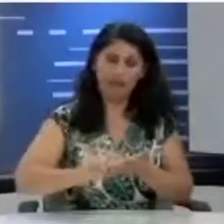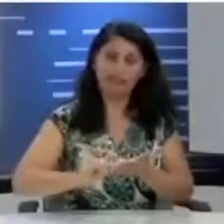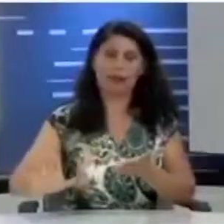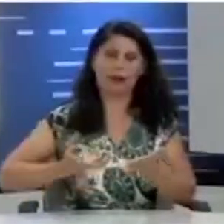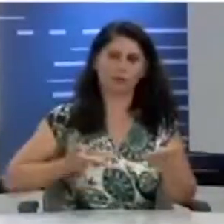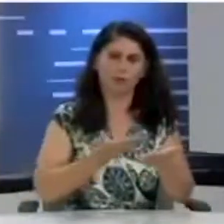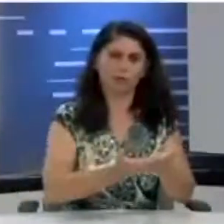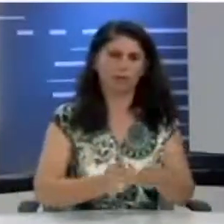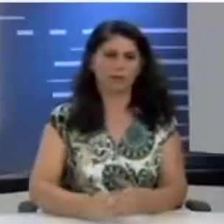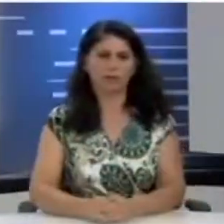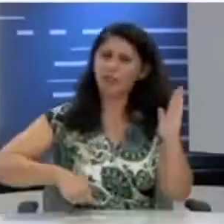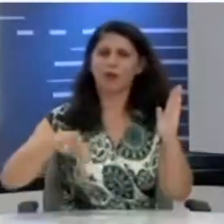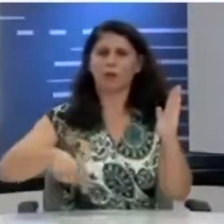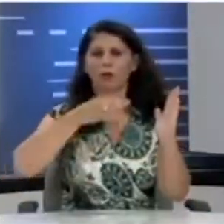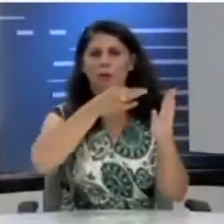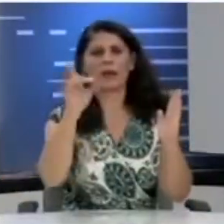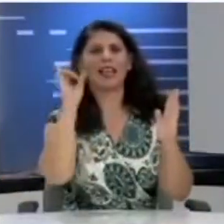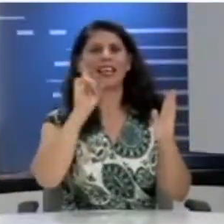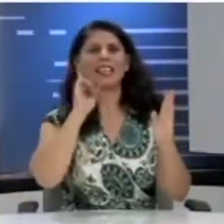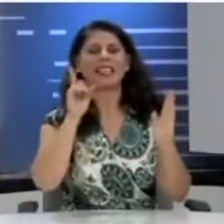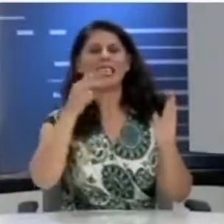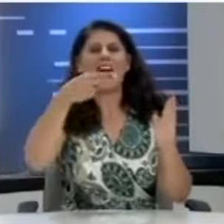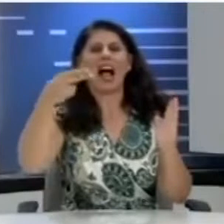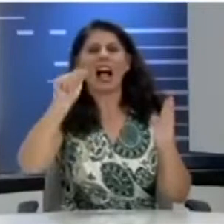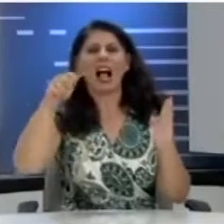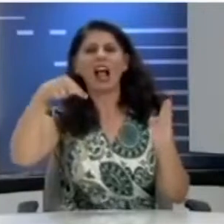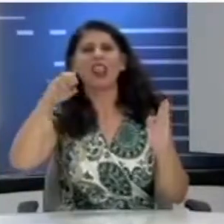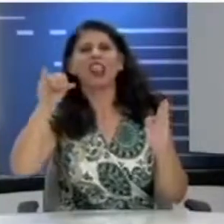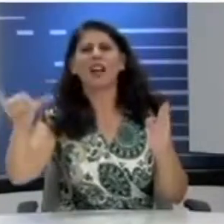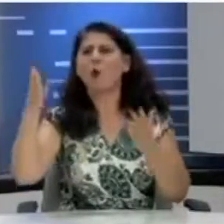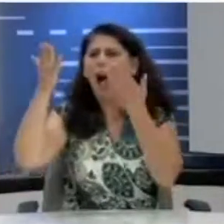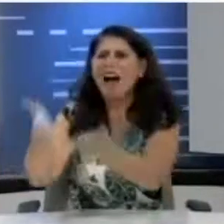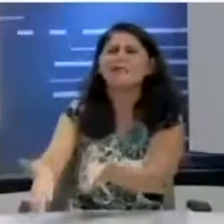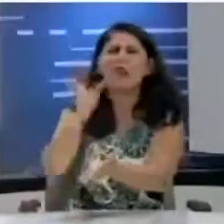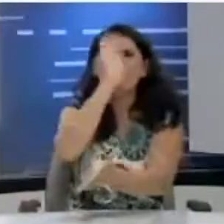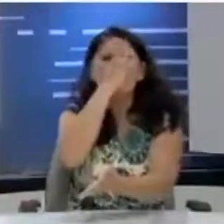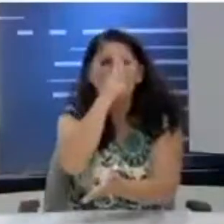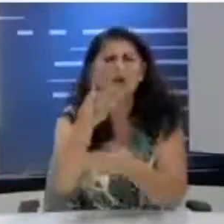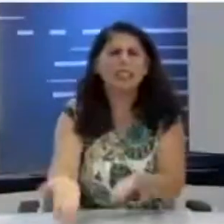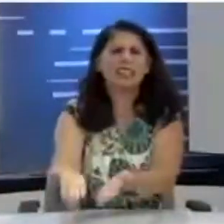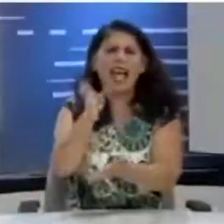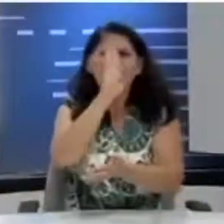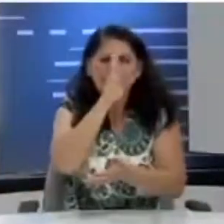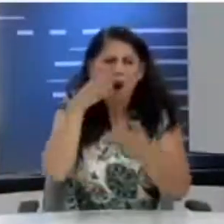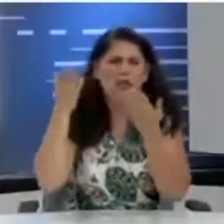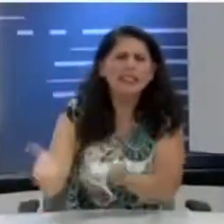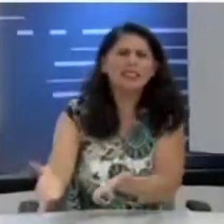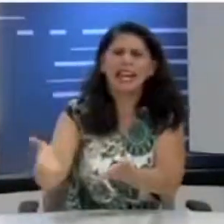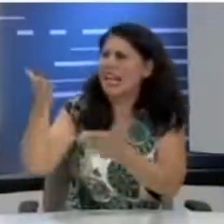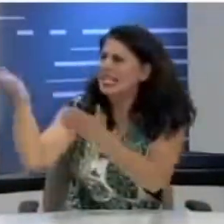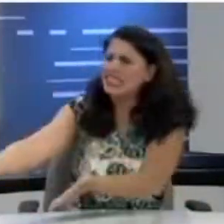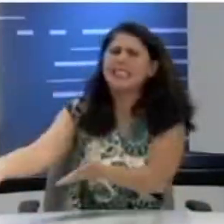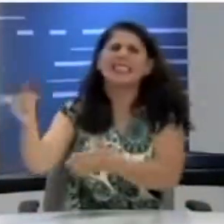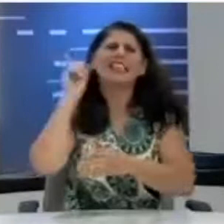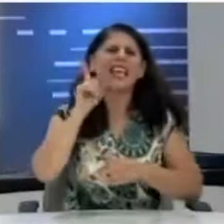βέλη για την Επιτροπή Ανταγωνισμού και την Βασιλική Θάνου. Τόσο υποκριτές είστε! Τόσο υποκριτές είστε κι